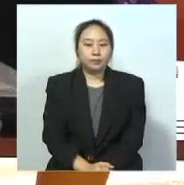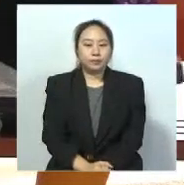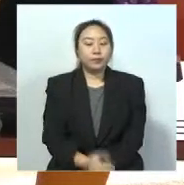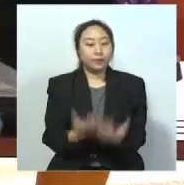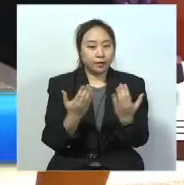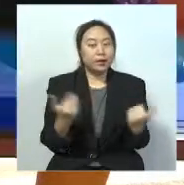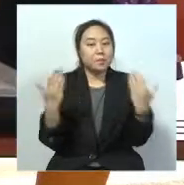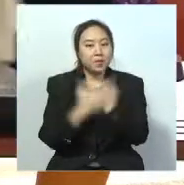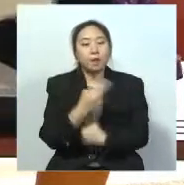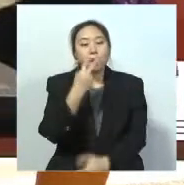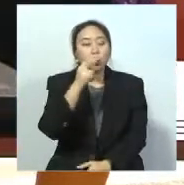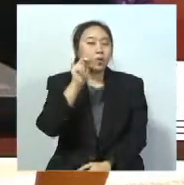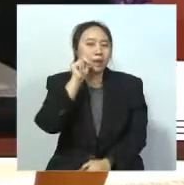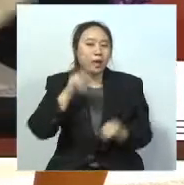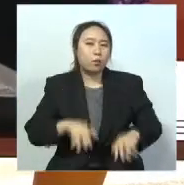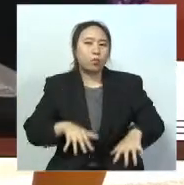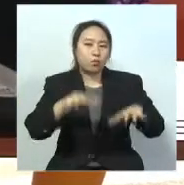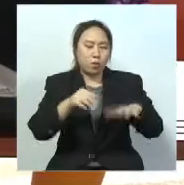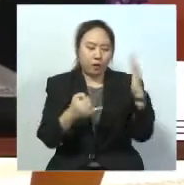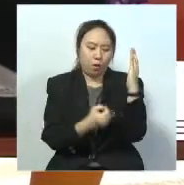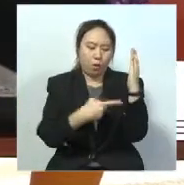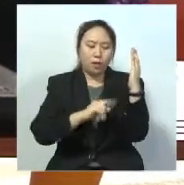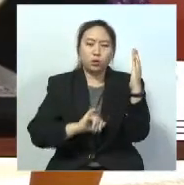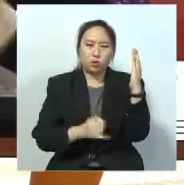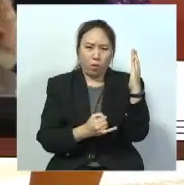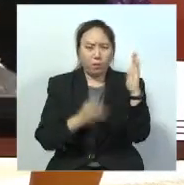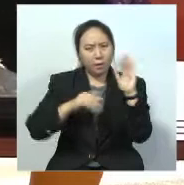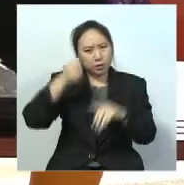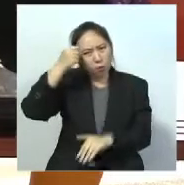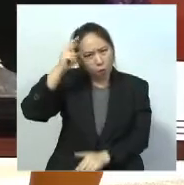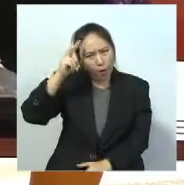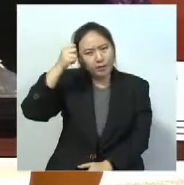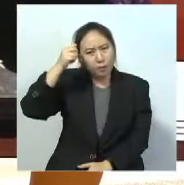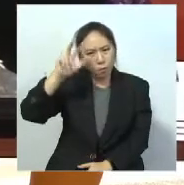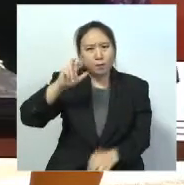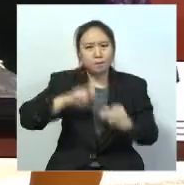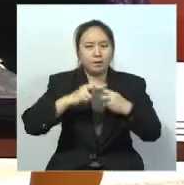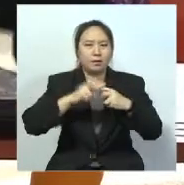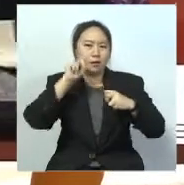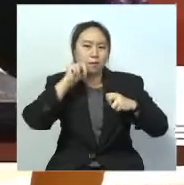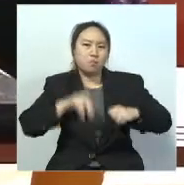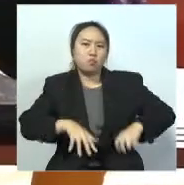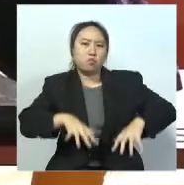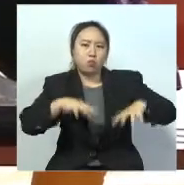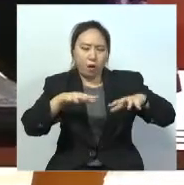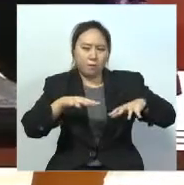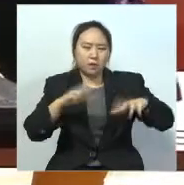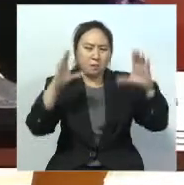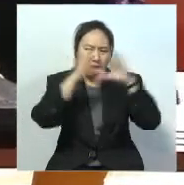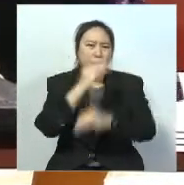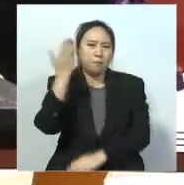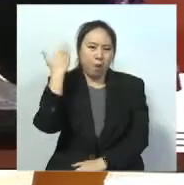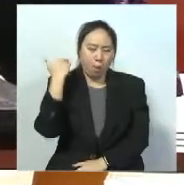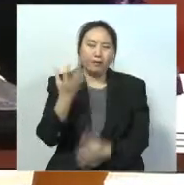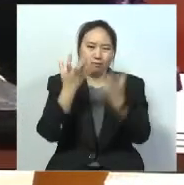ปรับเปลี่ยนบรรยากาศมาดูน้ำท่วมกันหน่อยค่ะ ที่ประจวบนะฮะต้องบอกว่า 2-3 วันมาแล้วนะครับมีปัญหาเรื่องของน้ำท่วมแต่ว่าเมื่อคืนก็ถือว่าค่อน